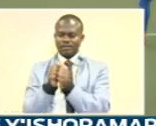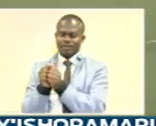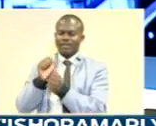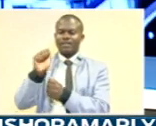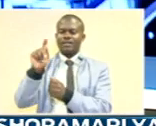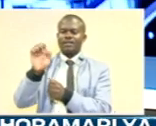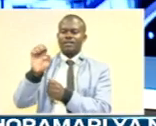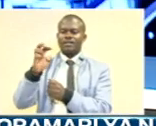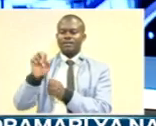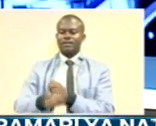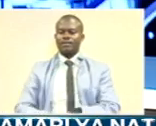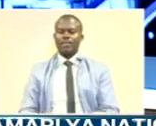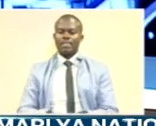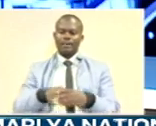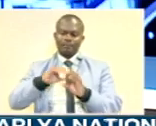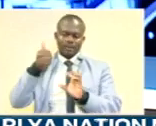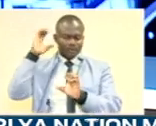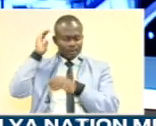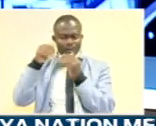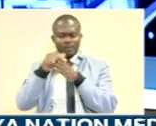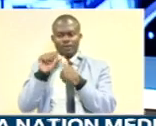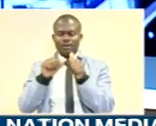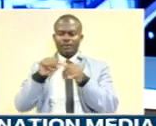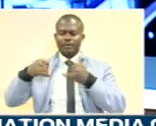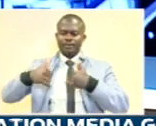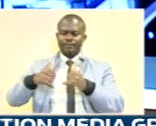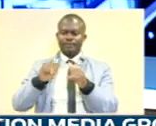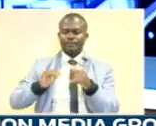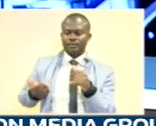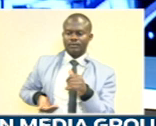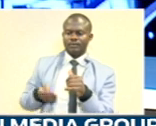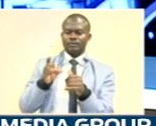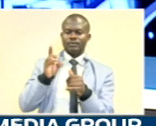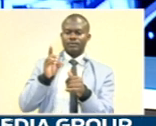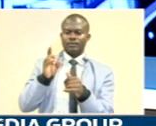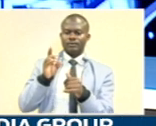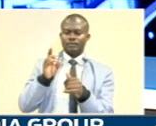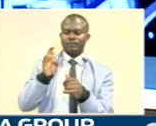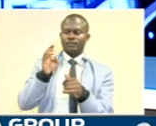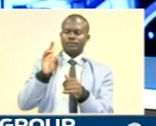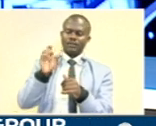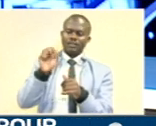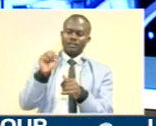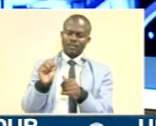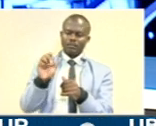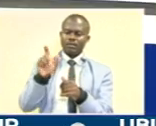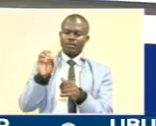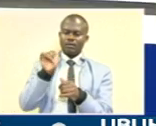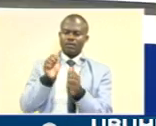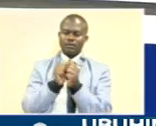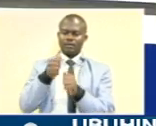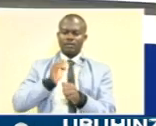Kagremedi. Muyandi makuru yerekeranye n'imikino, Madame Louise Martin werero na